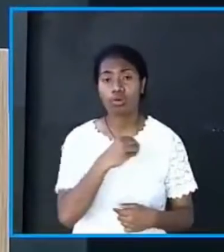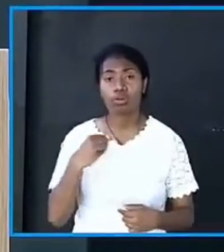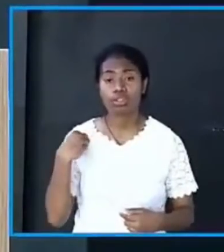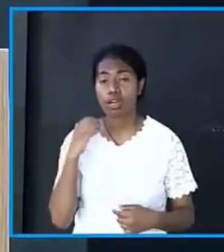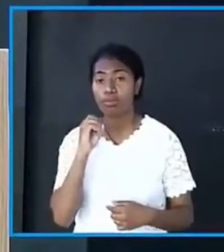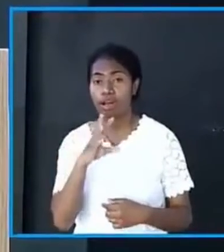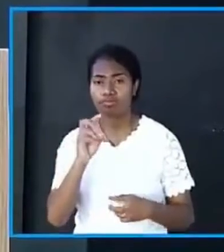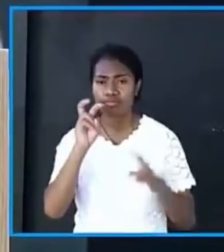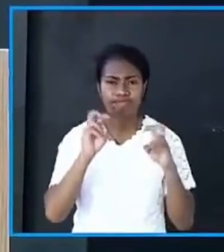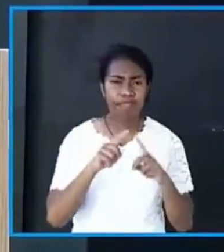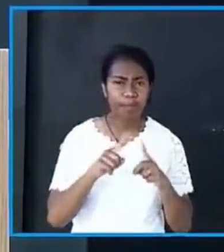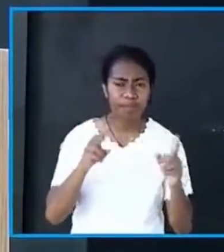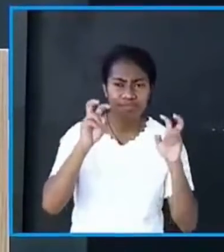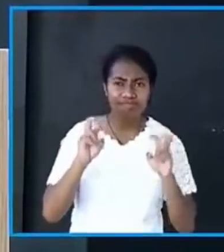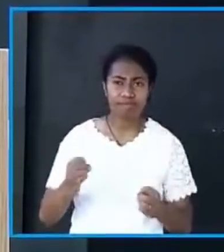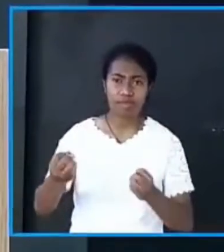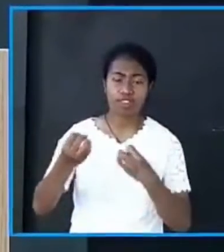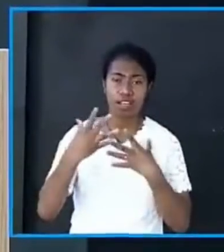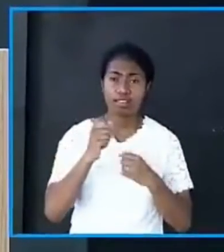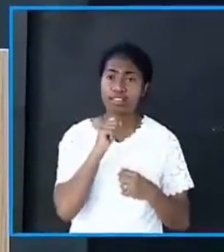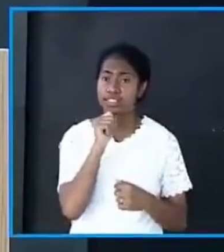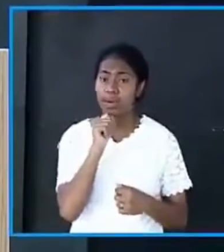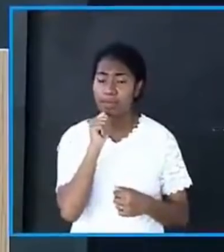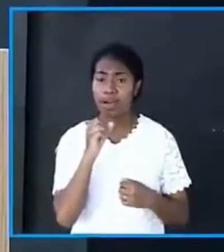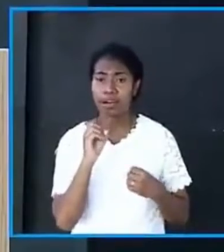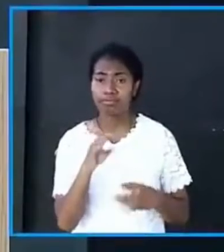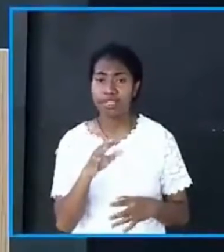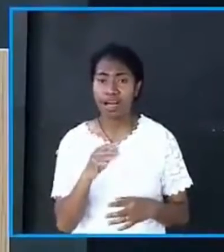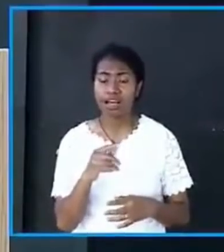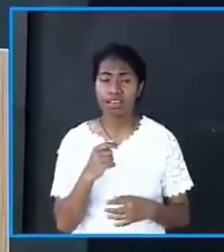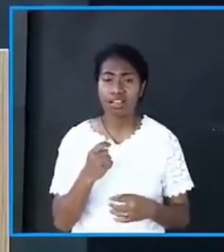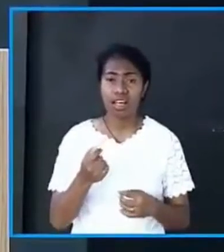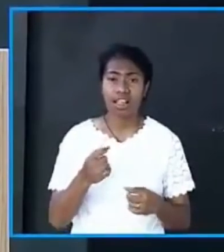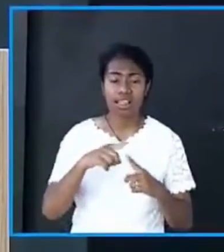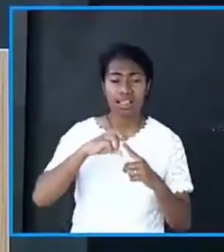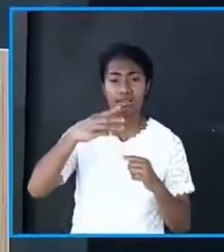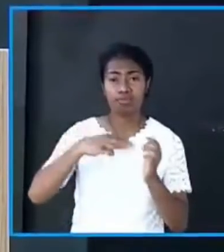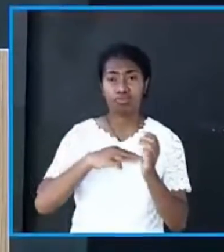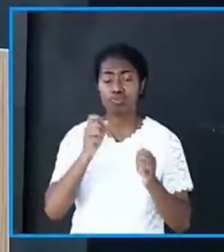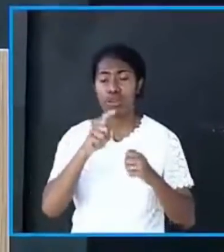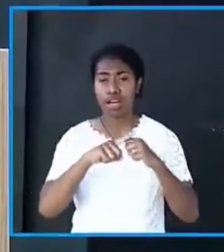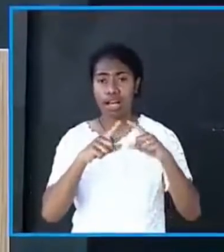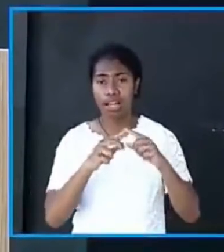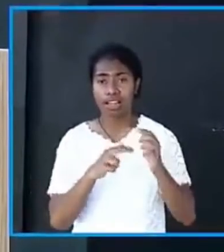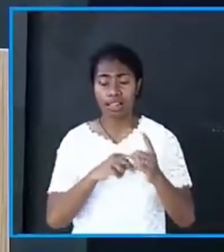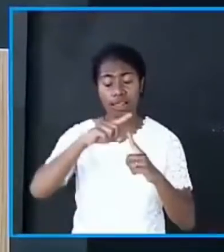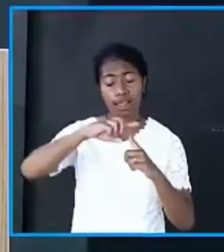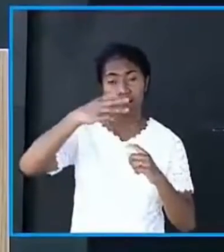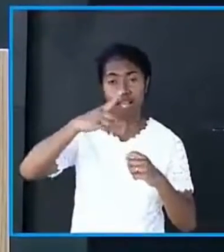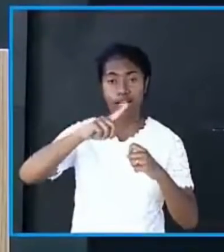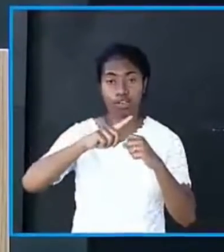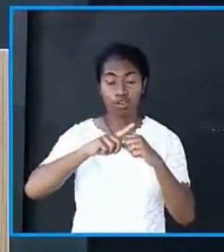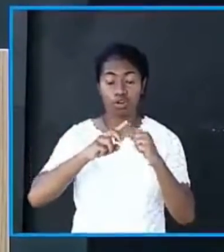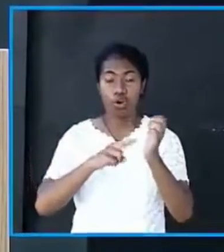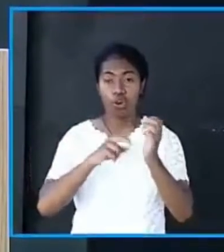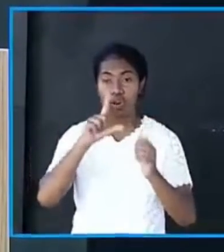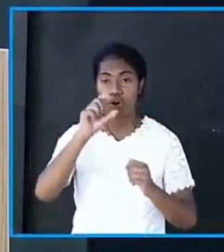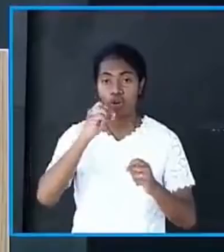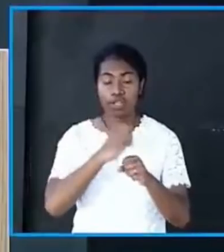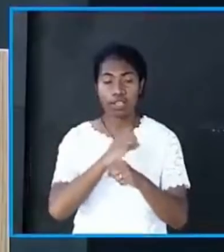tapi jelas bahwa siapa bisa bayangkan teknologi kedokteran seperti itu manusia bisa bikin seperti